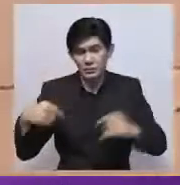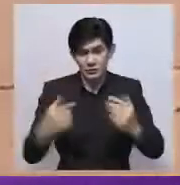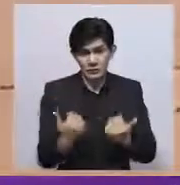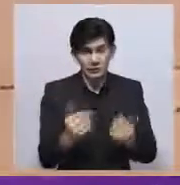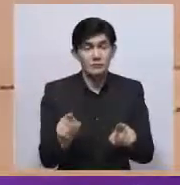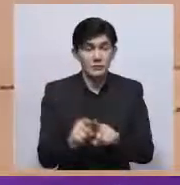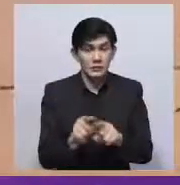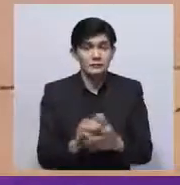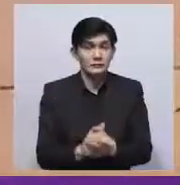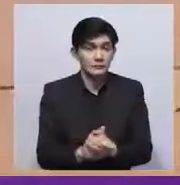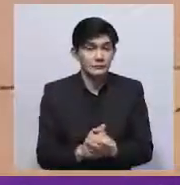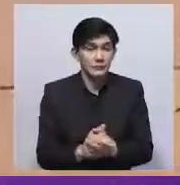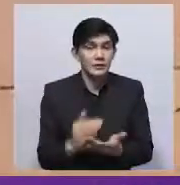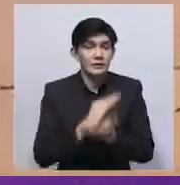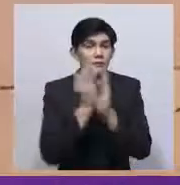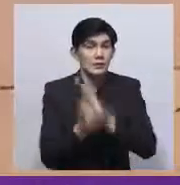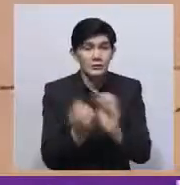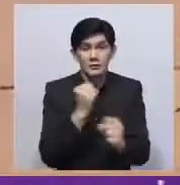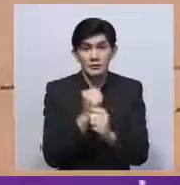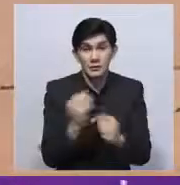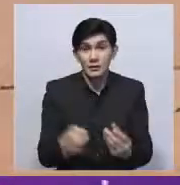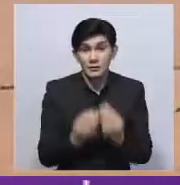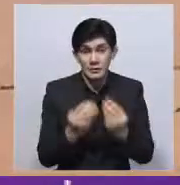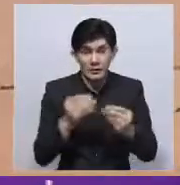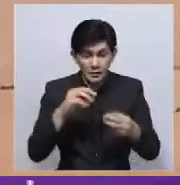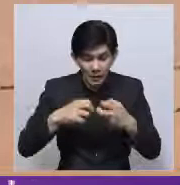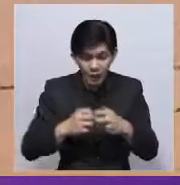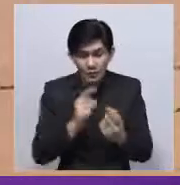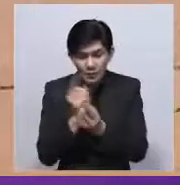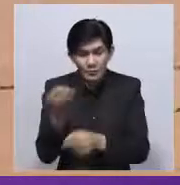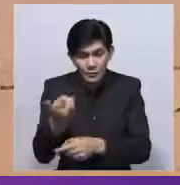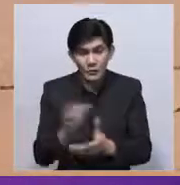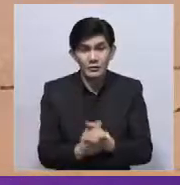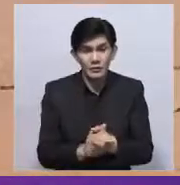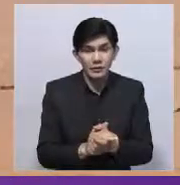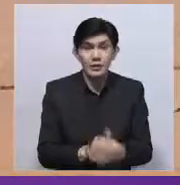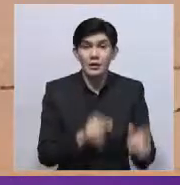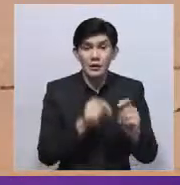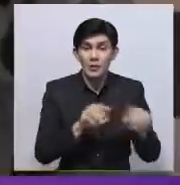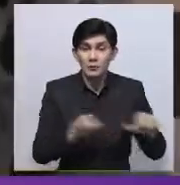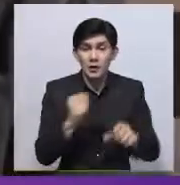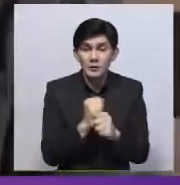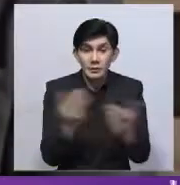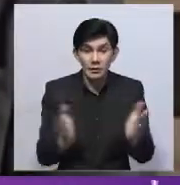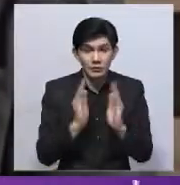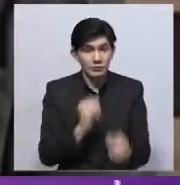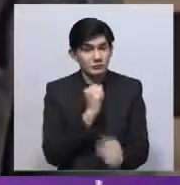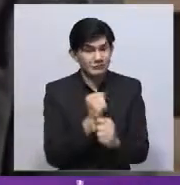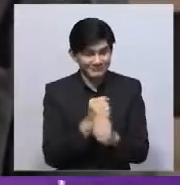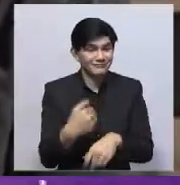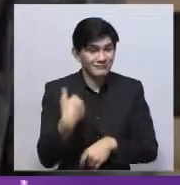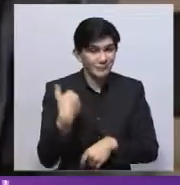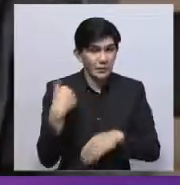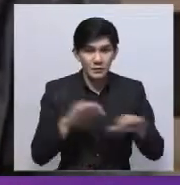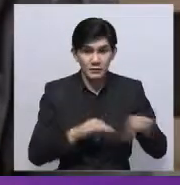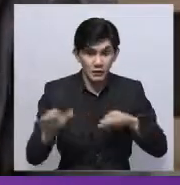รอื่นๆในประเทศมาปรับใช้เพื่อให้เกิดปัญหาน้อยที่สุด งั้นการเตรียมการของอำเภอก็ไม่ว่าจะเป็นเรื่องเจ้าหน้าที่ซึ่งก็ต้องมี